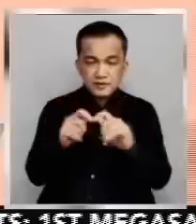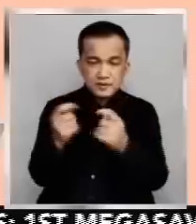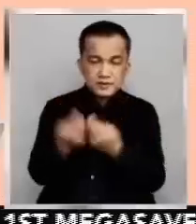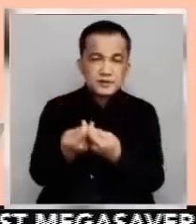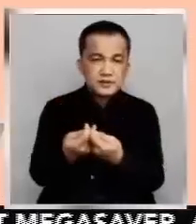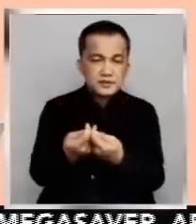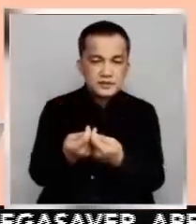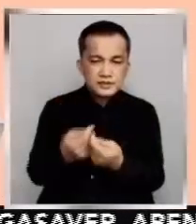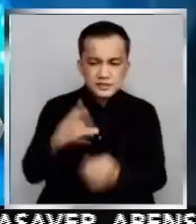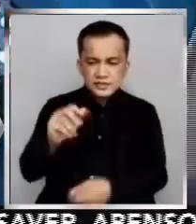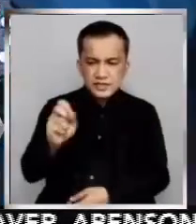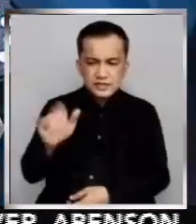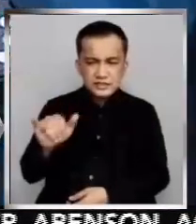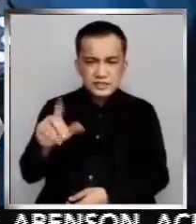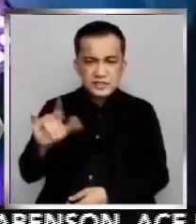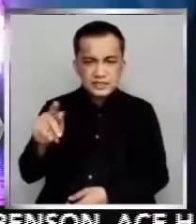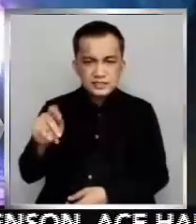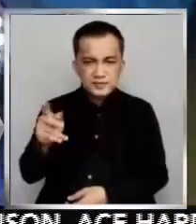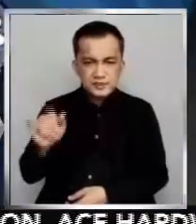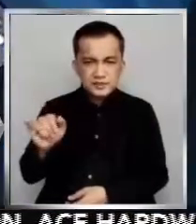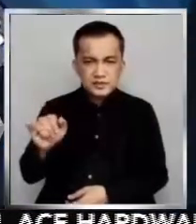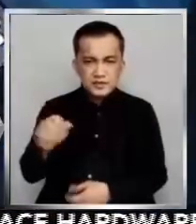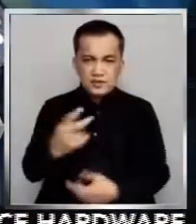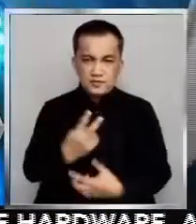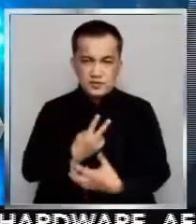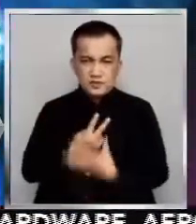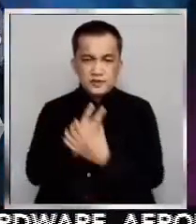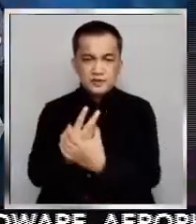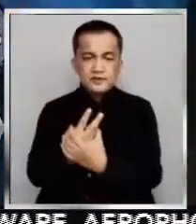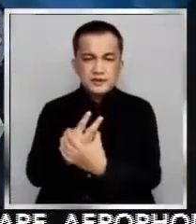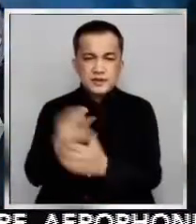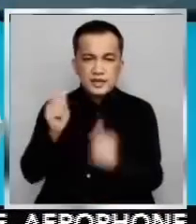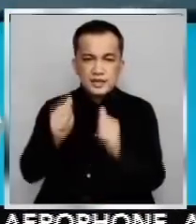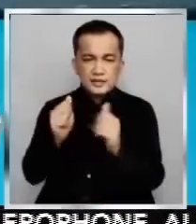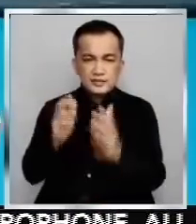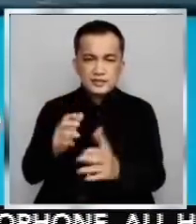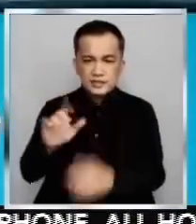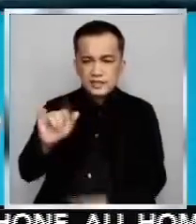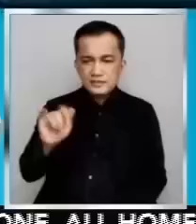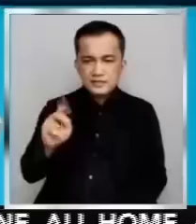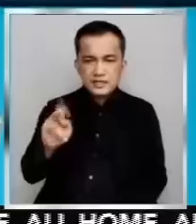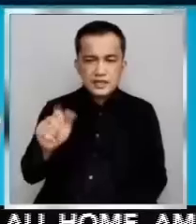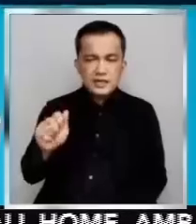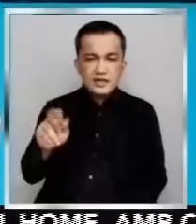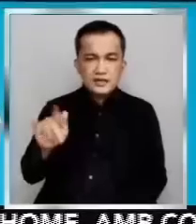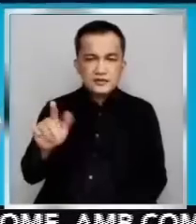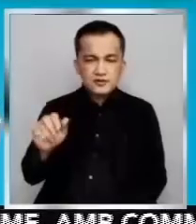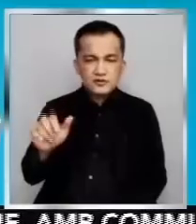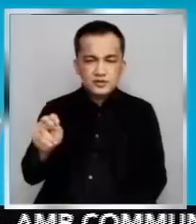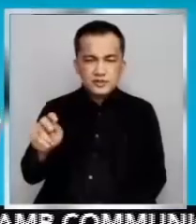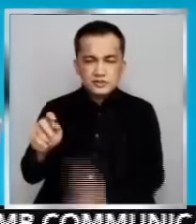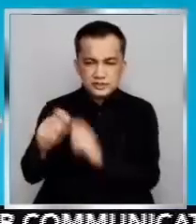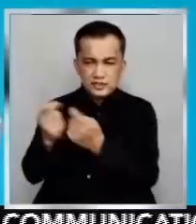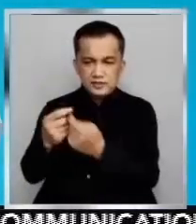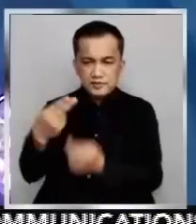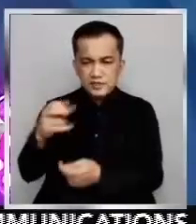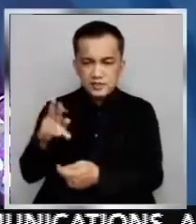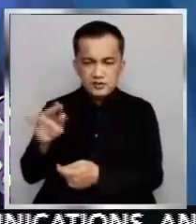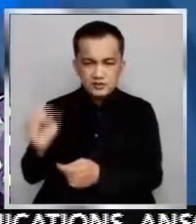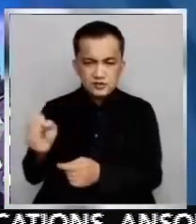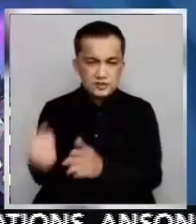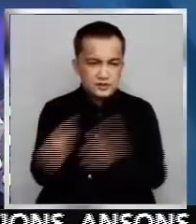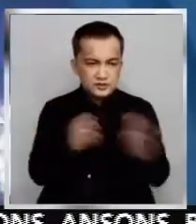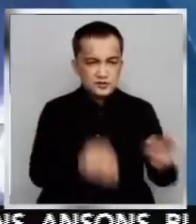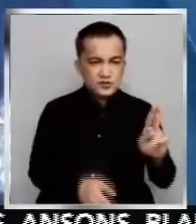Cassie Legaspi at ang Voltos 5 legacy actress na si Angela Alarcon para sa Team Heroes. Habang unang hit host na si